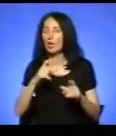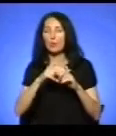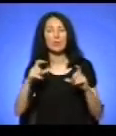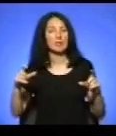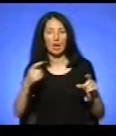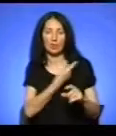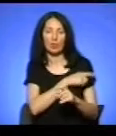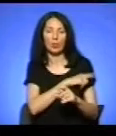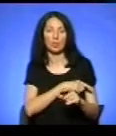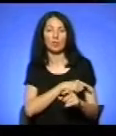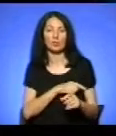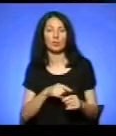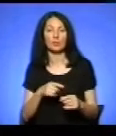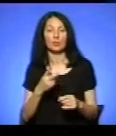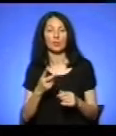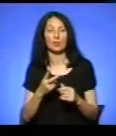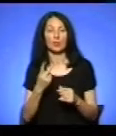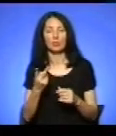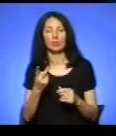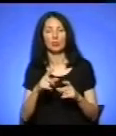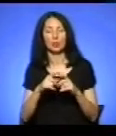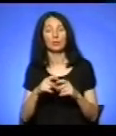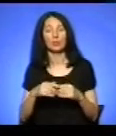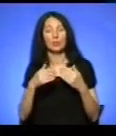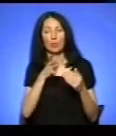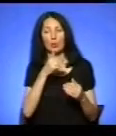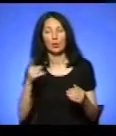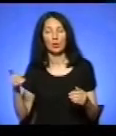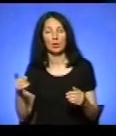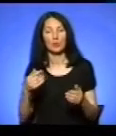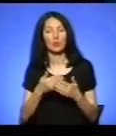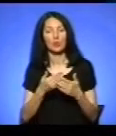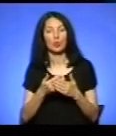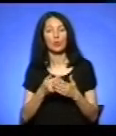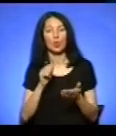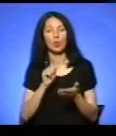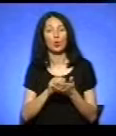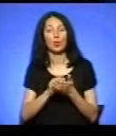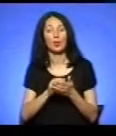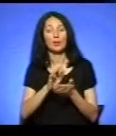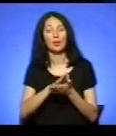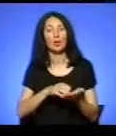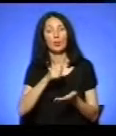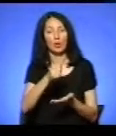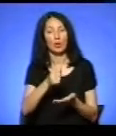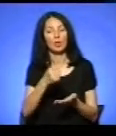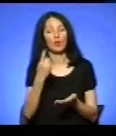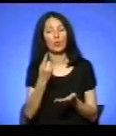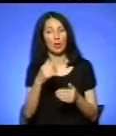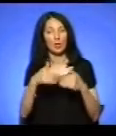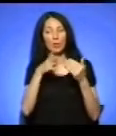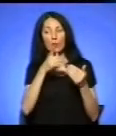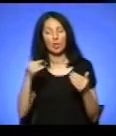заклад не уклав угоди? В другій хвилі. В другій хвилі. Тобто вони можливо, документи уклав вивчають. Є, по Україні